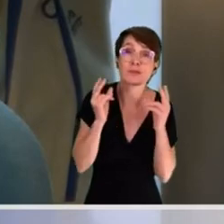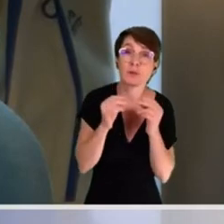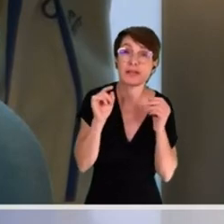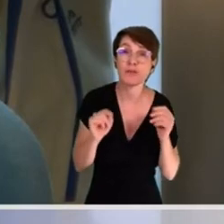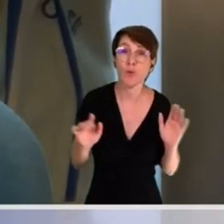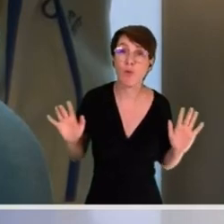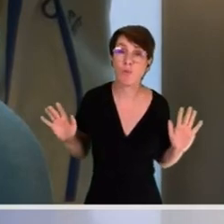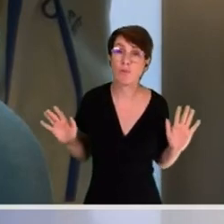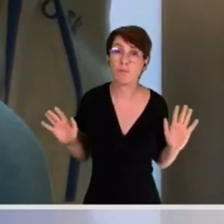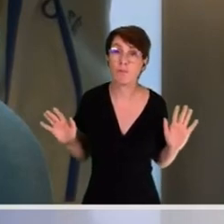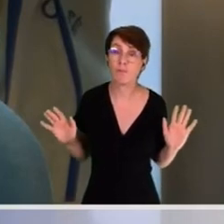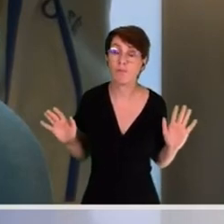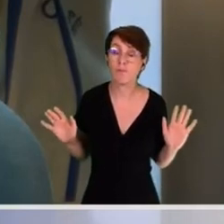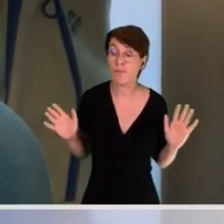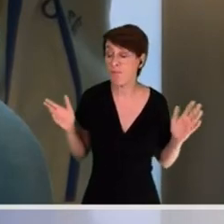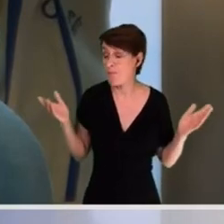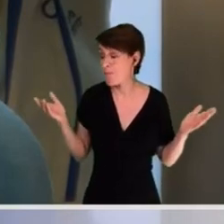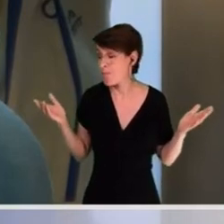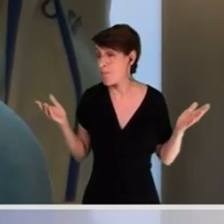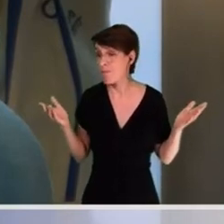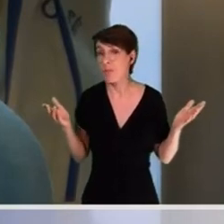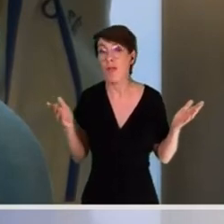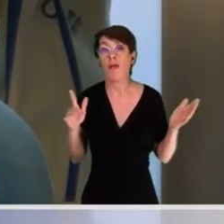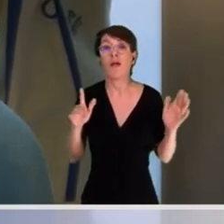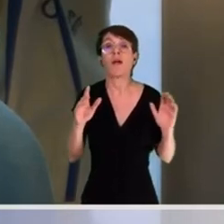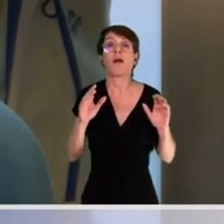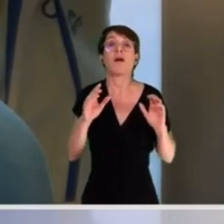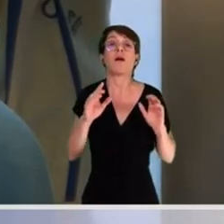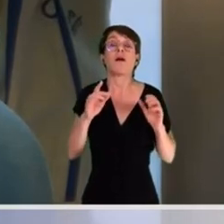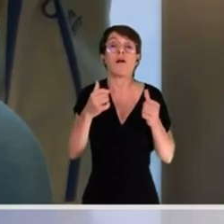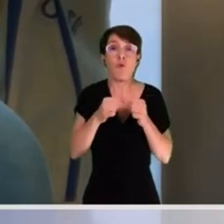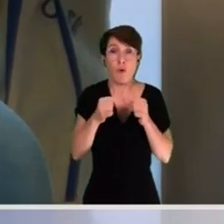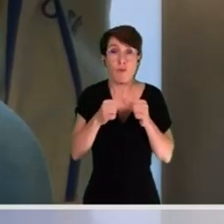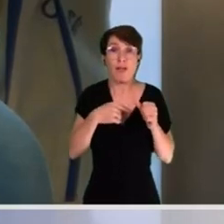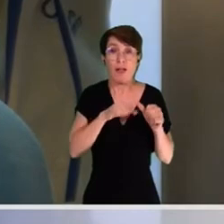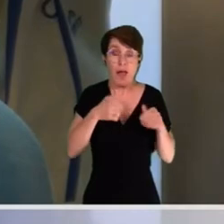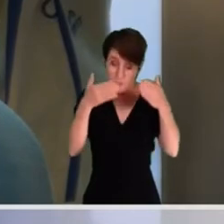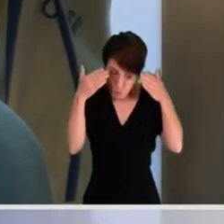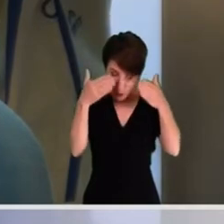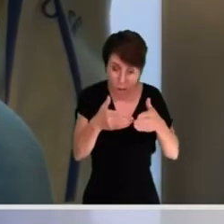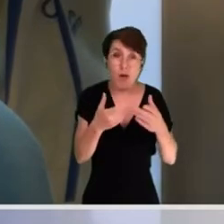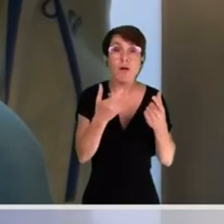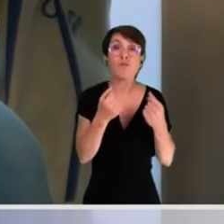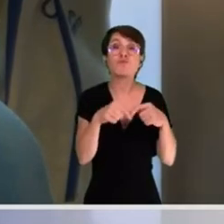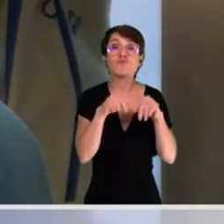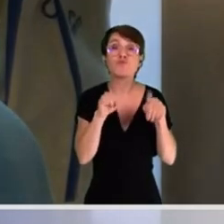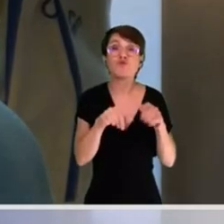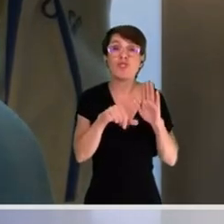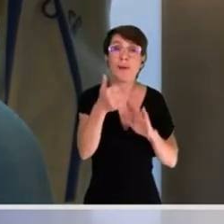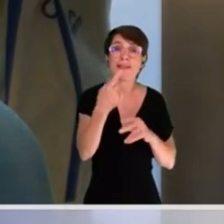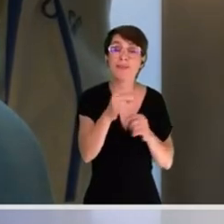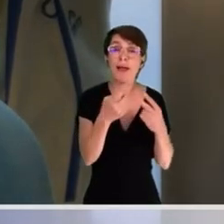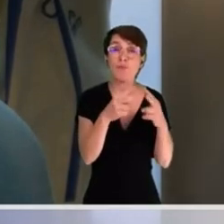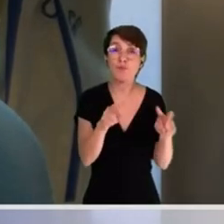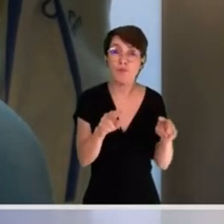bien qu'on se focalise sur le budget principal de la ville,